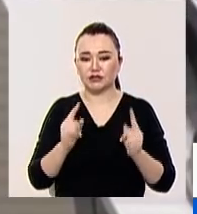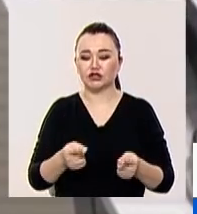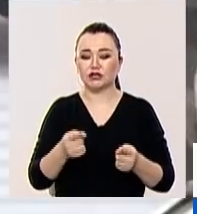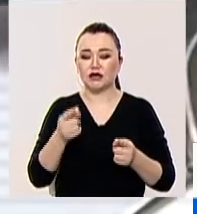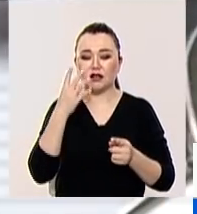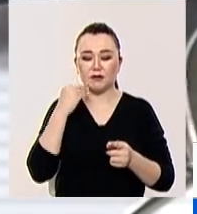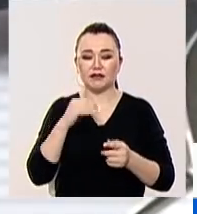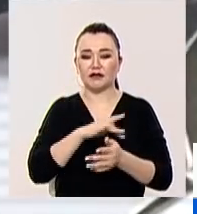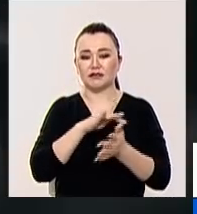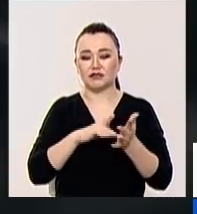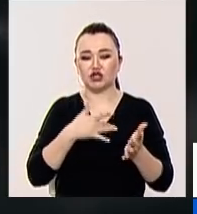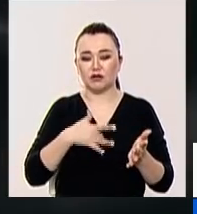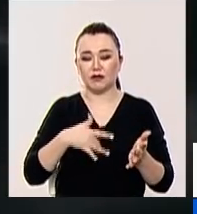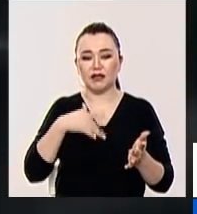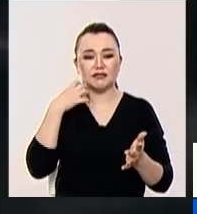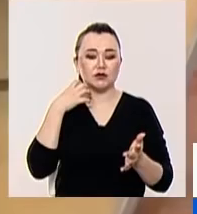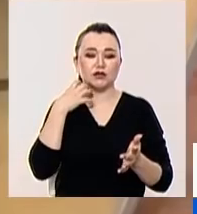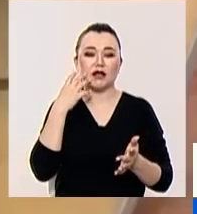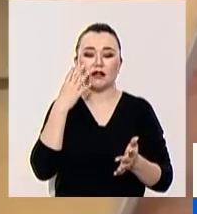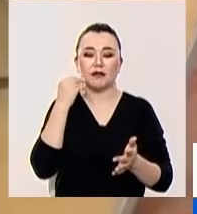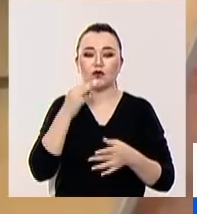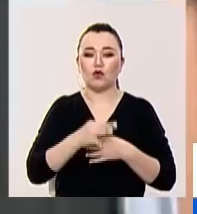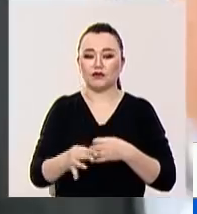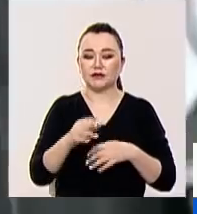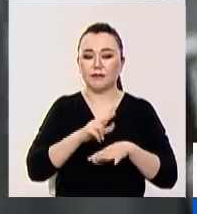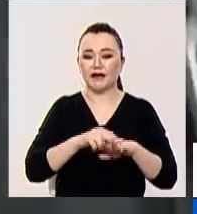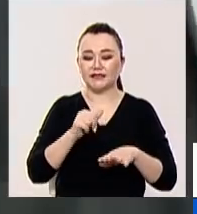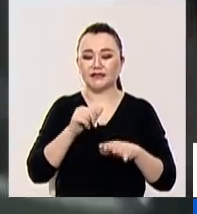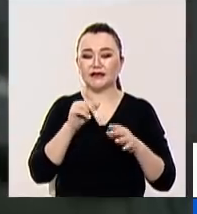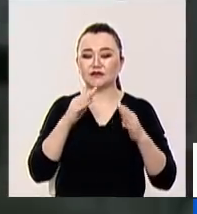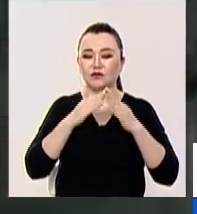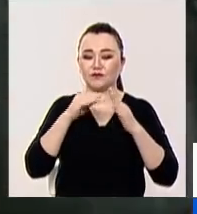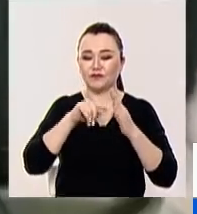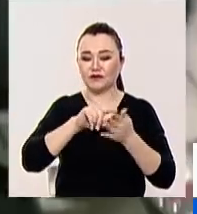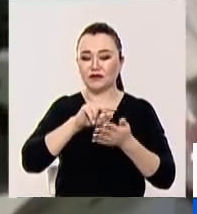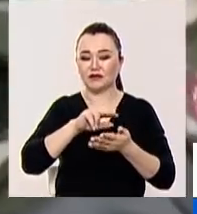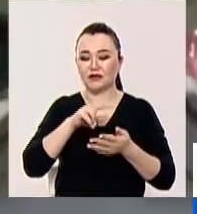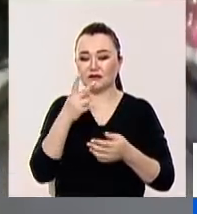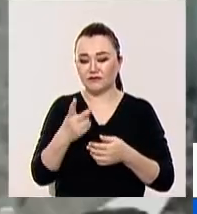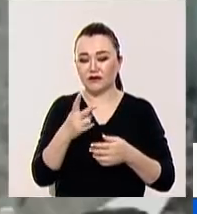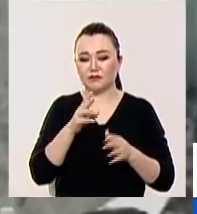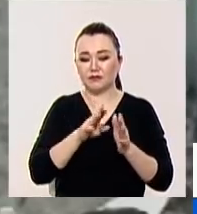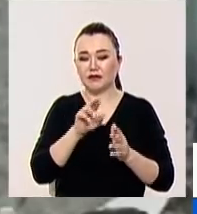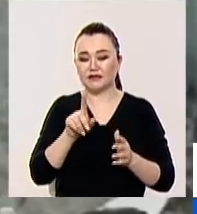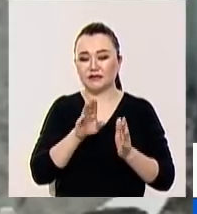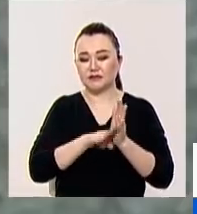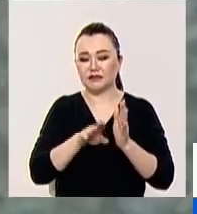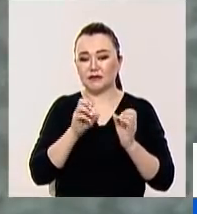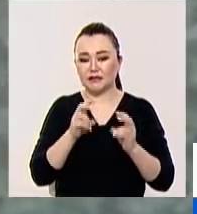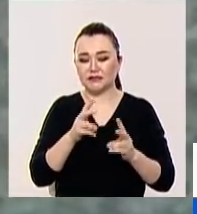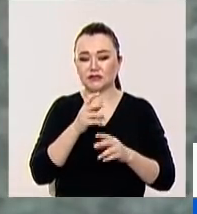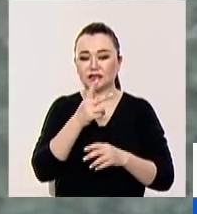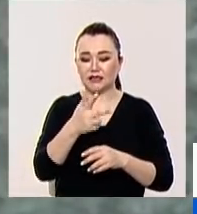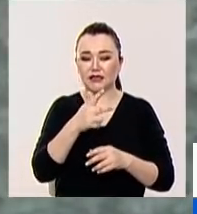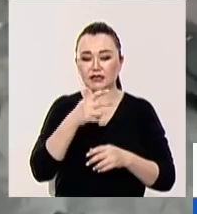Алматы қаласы, Жамбыл, Қызылорда, Алматы облыстарында полиция департаментінің 2, ұлттық қауіпсіздік комитетінің 3 басшысы